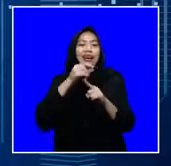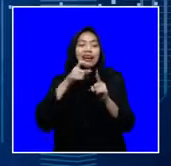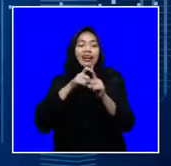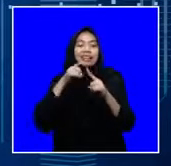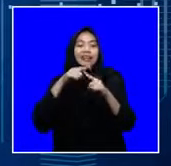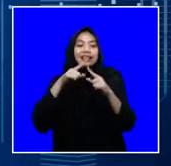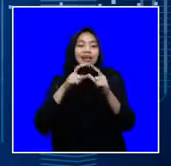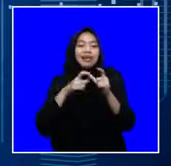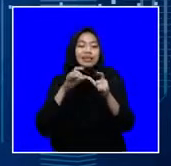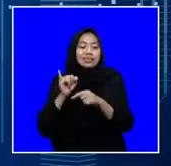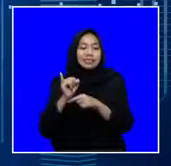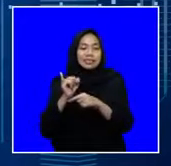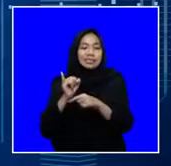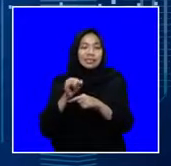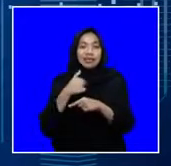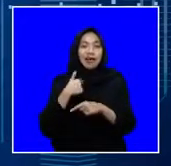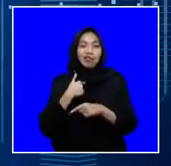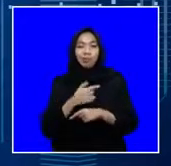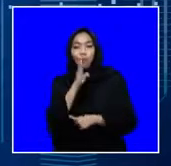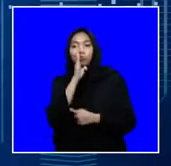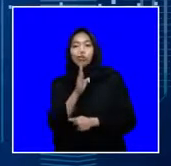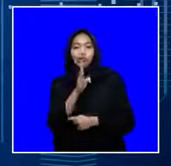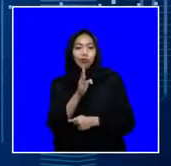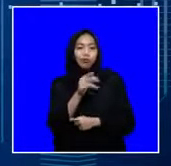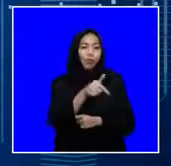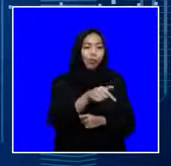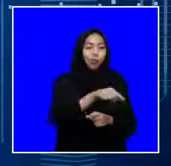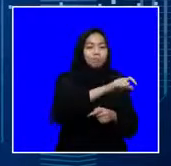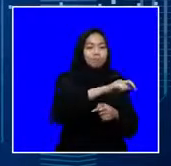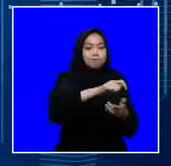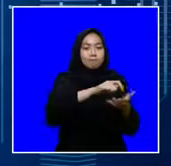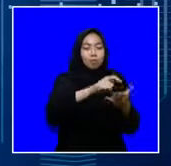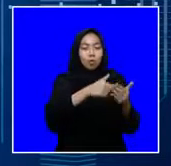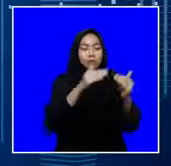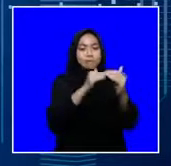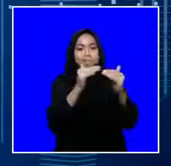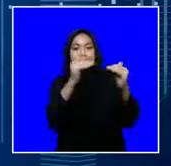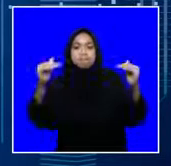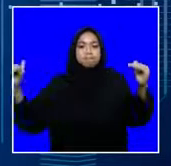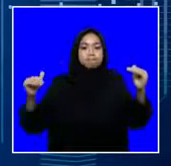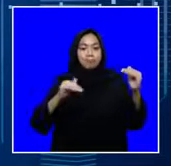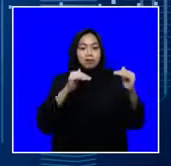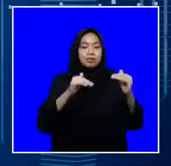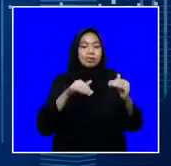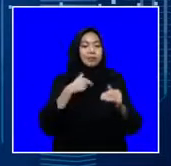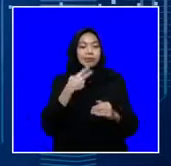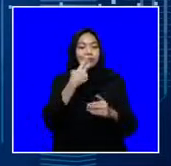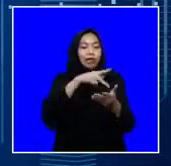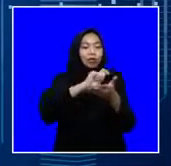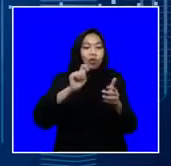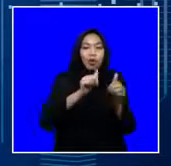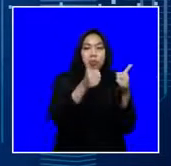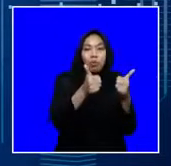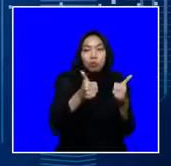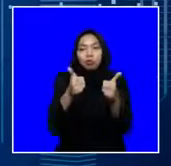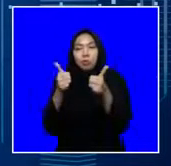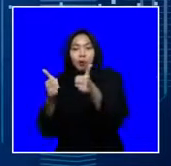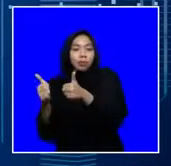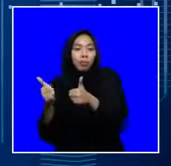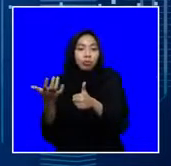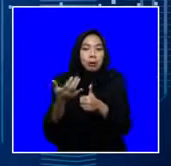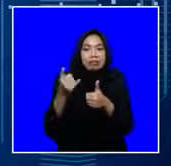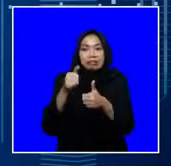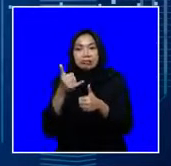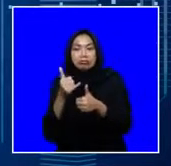yang jauh lebih tidak subjektif, jauh lebih objektif dan lebih kuantitatif cara kita memilih mana sekolah-sekolah yang lebih yang akan